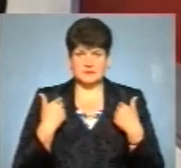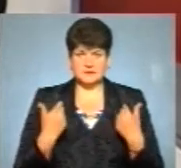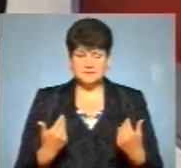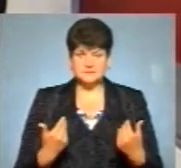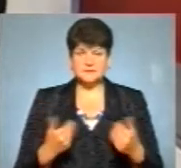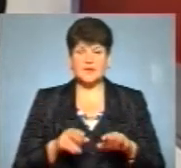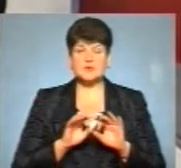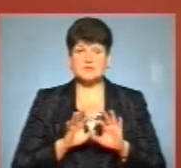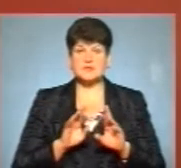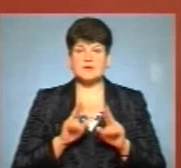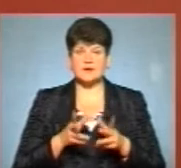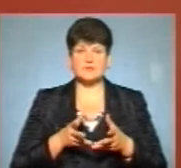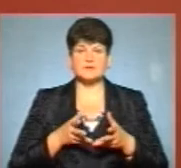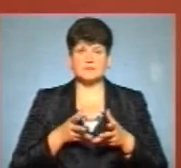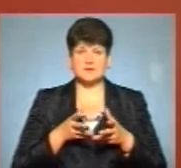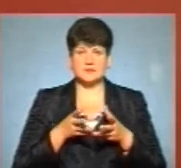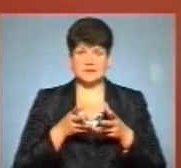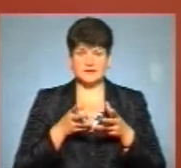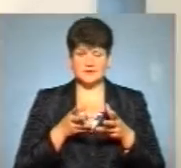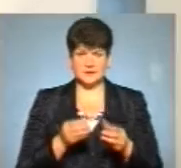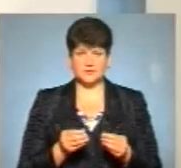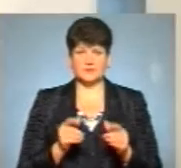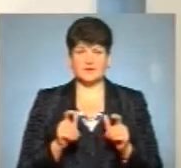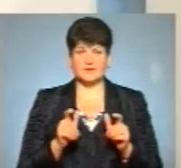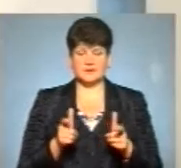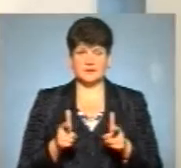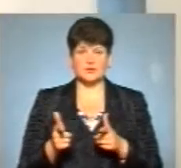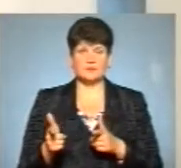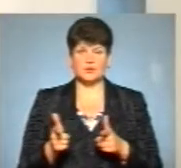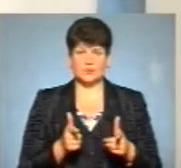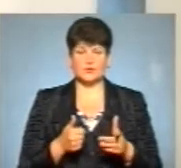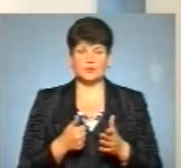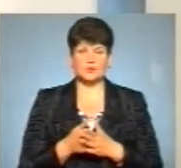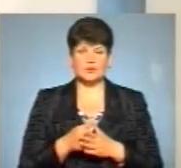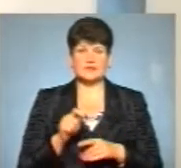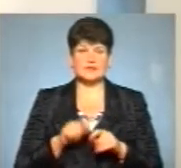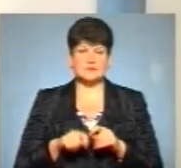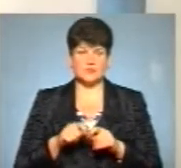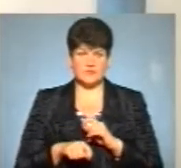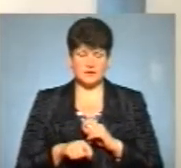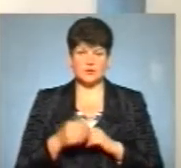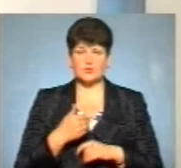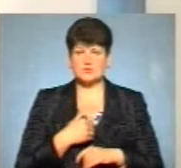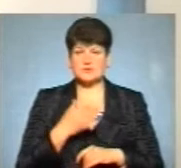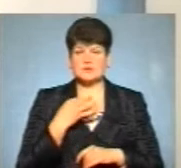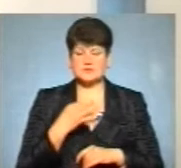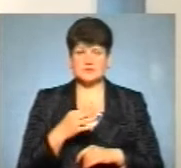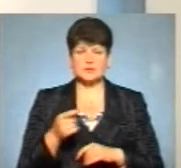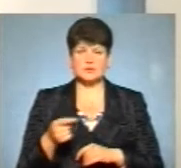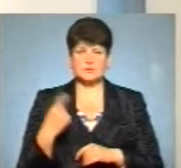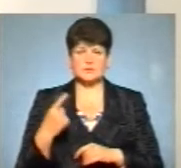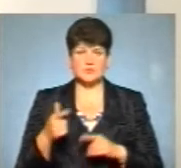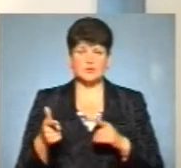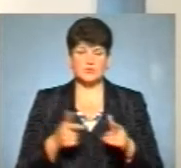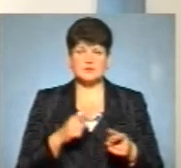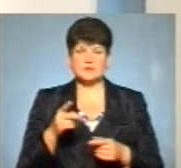як вплинув карантин на підготовку до тестування? Хочу сказати, що Тернопільщина готується до зовнішнього незалежного оцінювання,